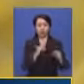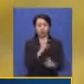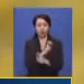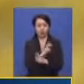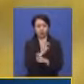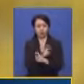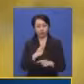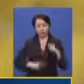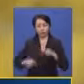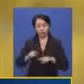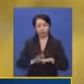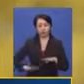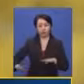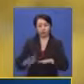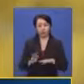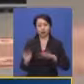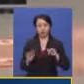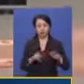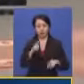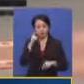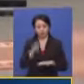родную землю, с ним простились в Украине.